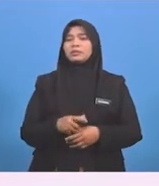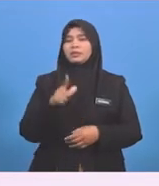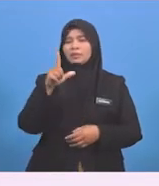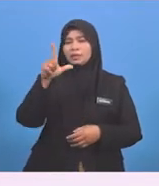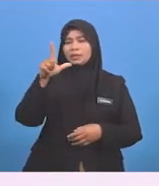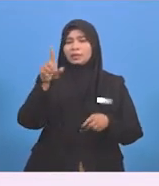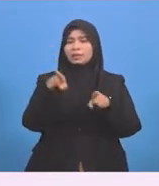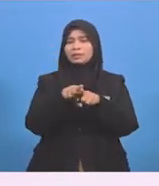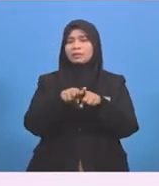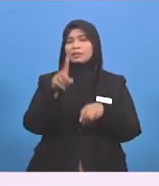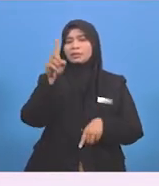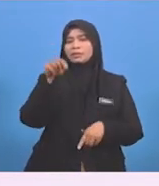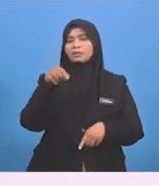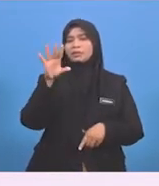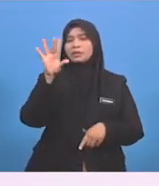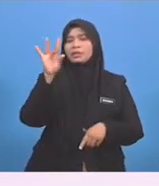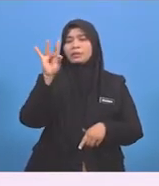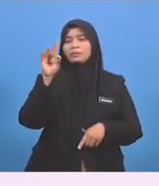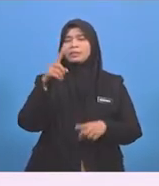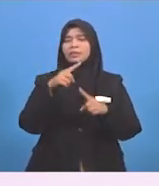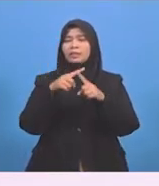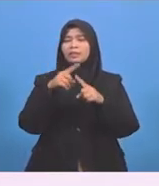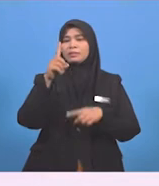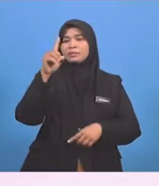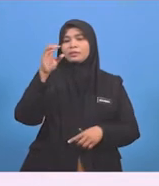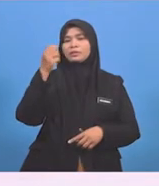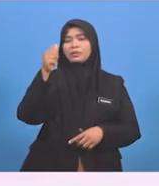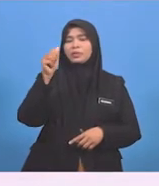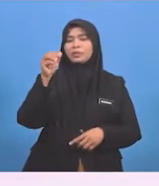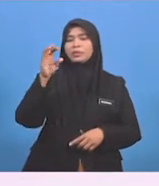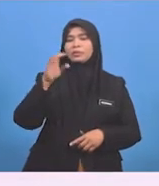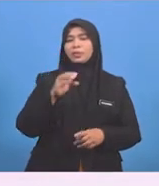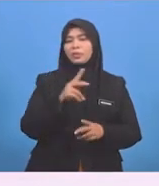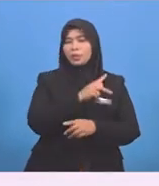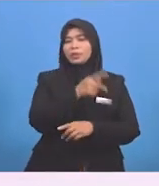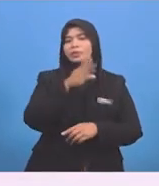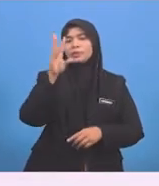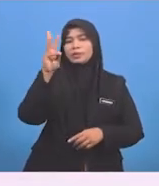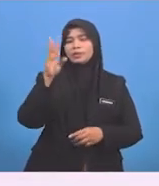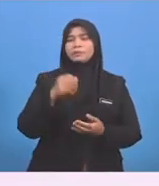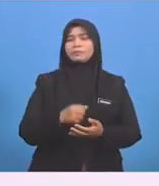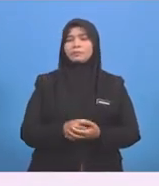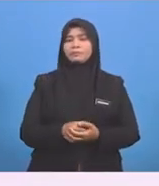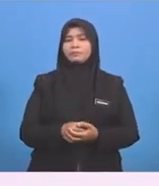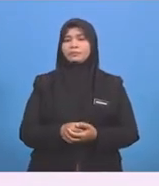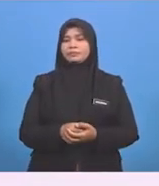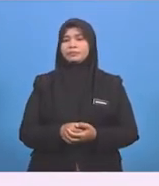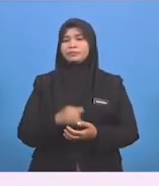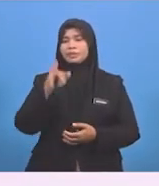dengan 1.8 darab 10 kuasa 6 joule per kilogram.